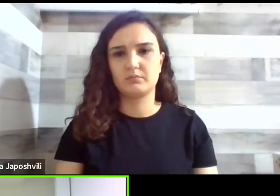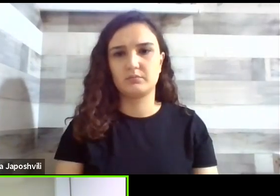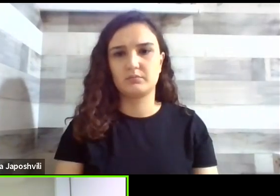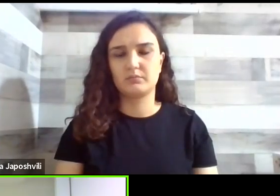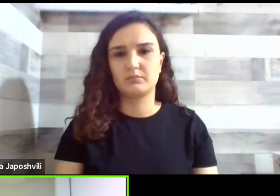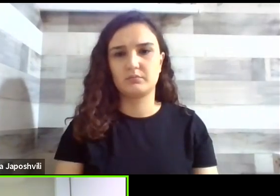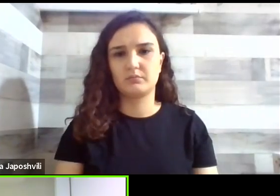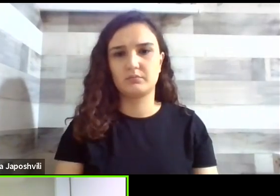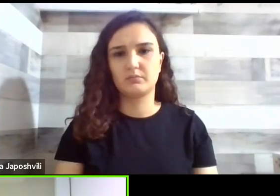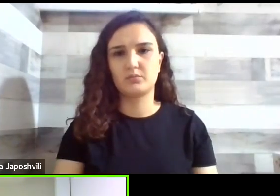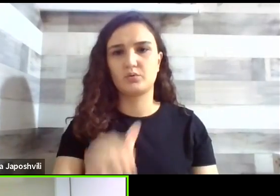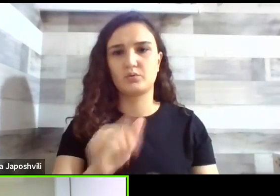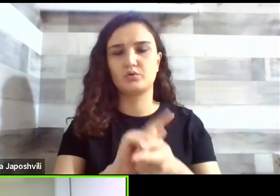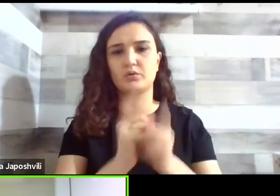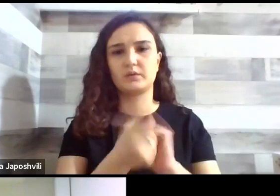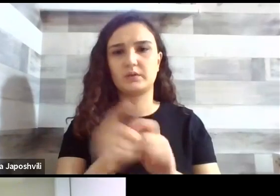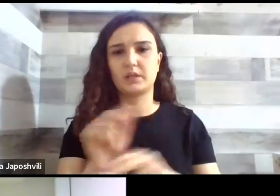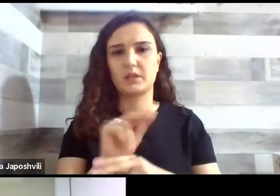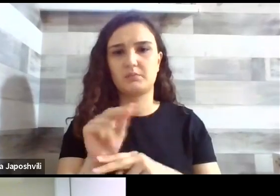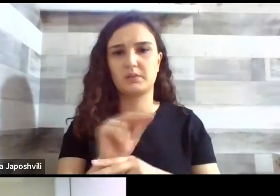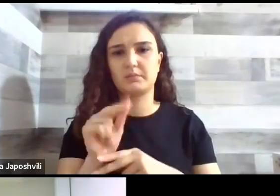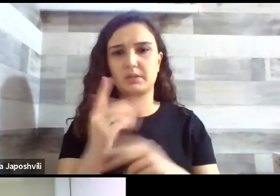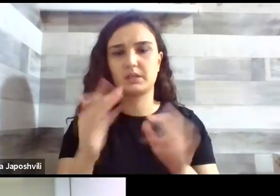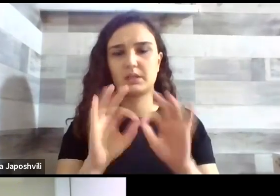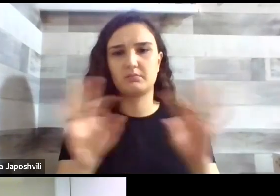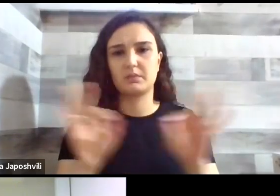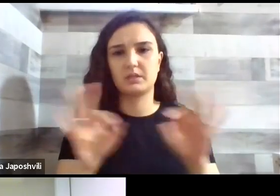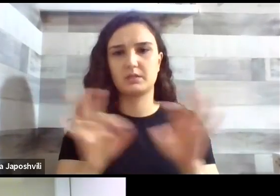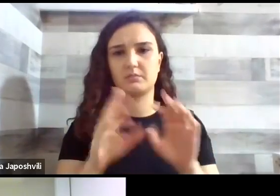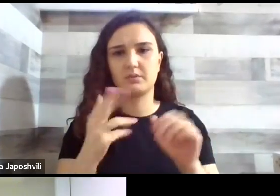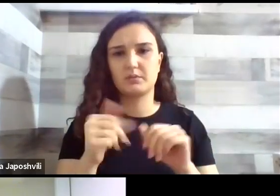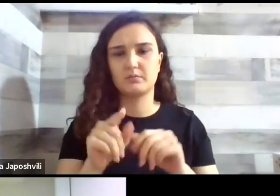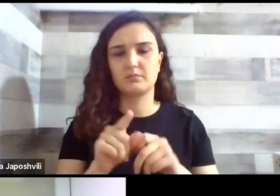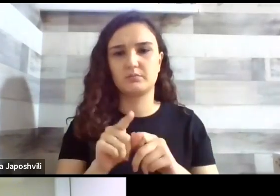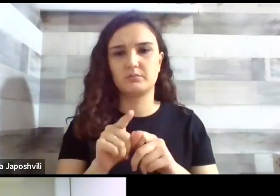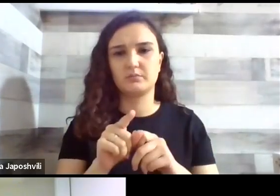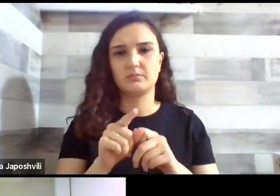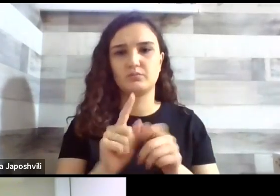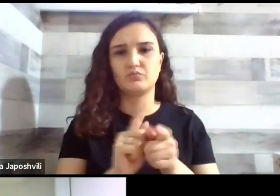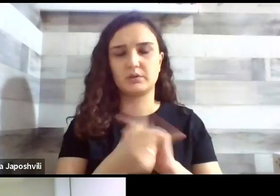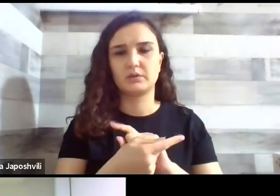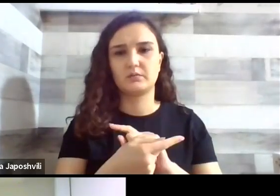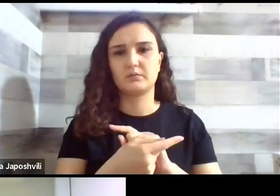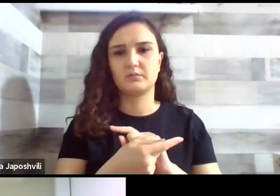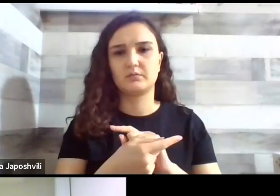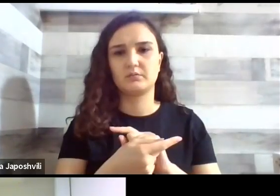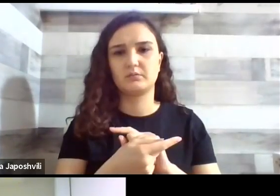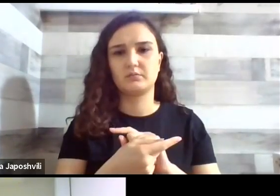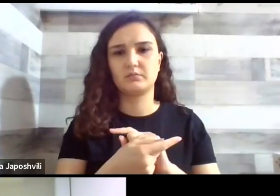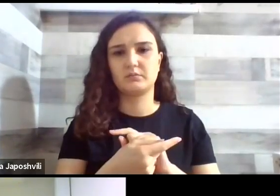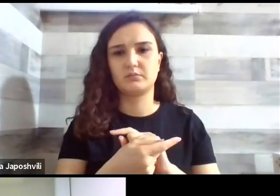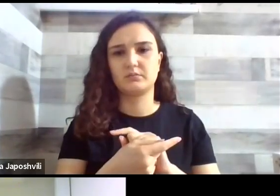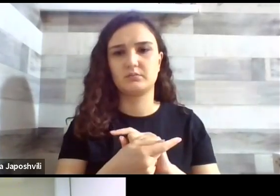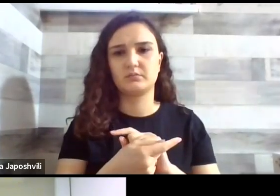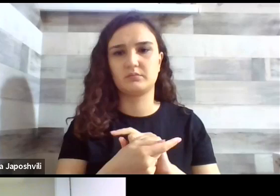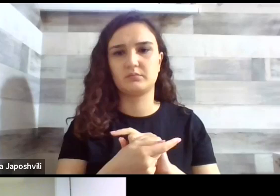რასაკვირველია თერაპიის ასეთის განმარტება, ხო? იმიტომ რომ შეიცვალა პარადიგმის ცვლილება მოხდა, ხო?